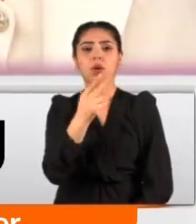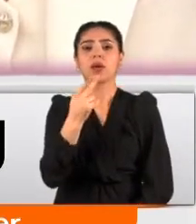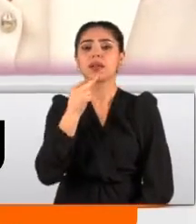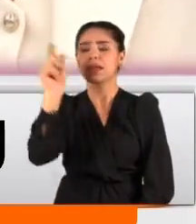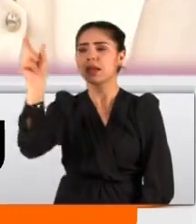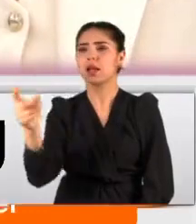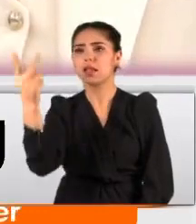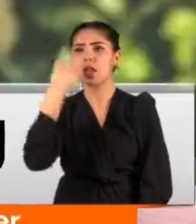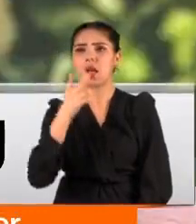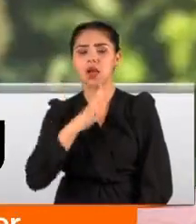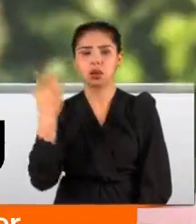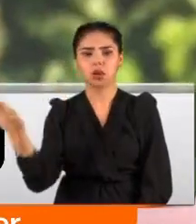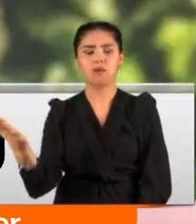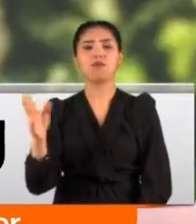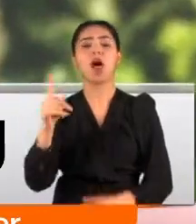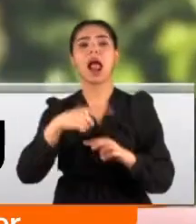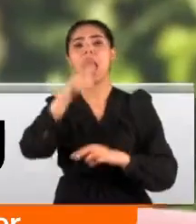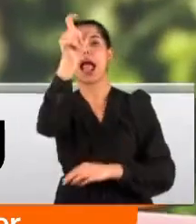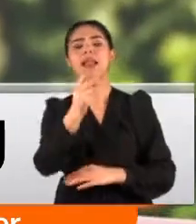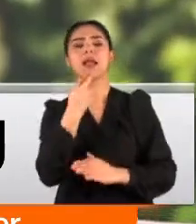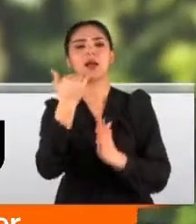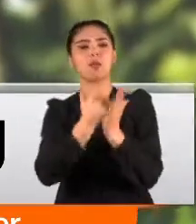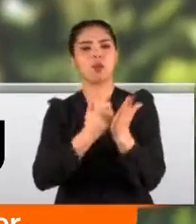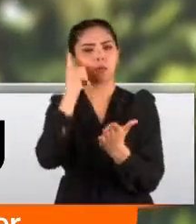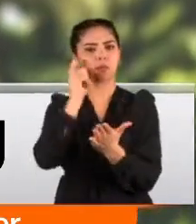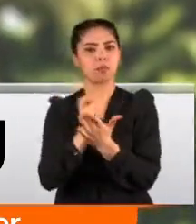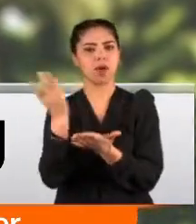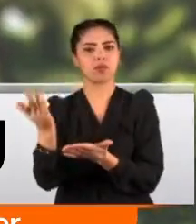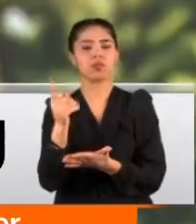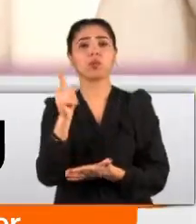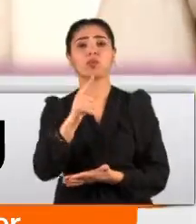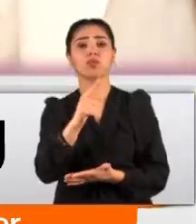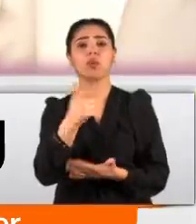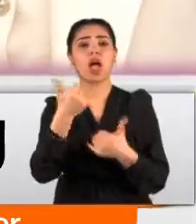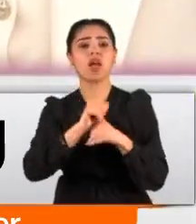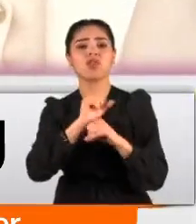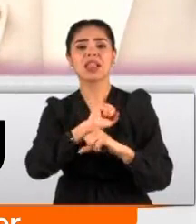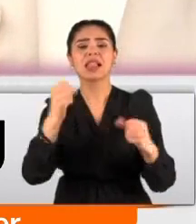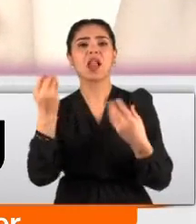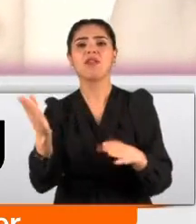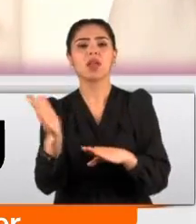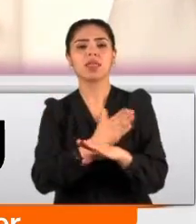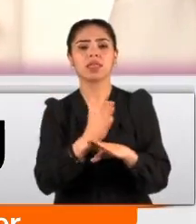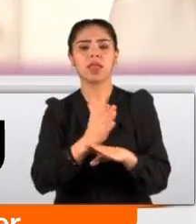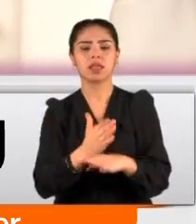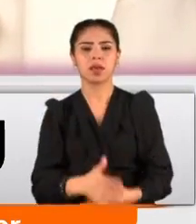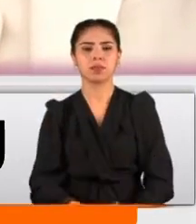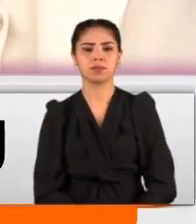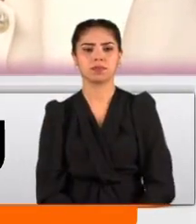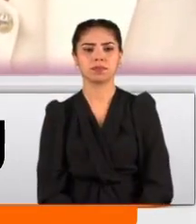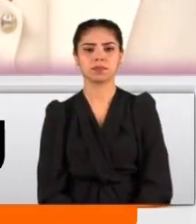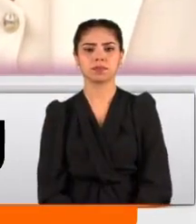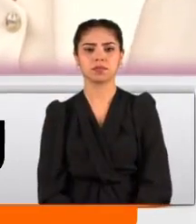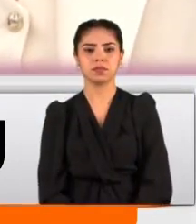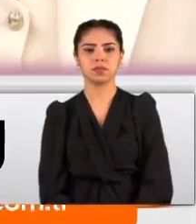kalbinde acıyla İsra Erol'un kapısını çalan kişi Songül Döner'di. Kadının yuvasını niye yıkıyor? Diyorlar ki sevgin senin sonun olacak.